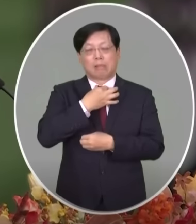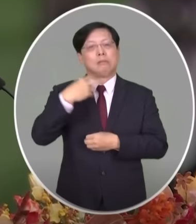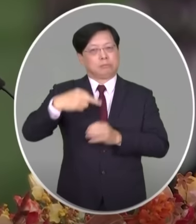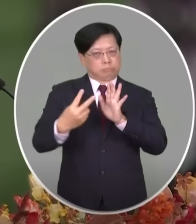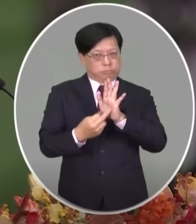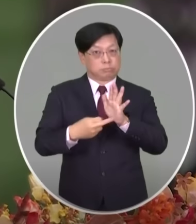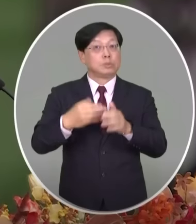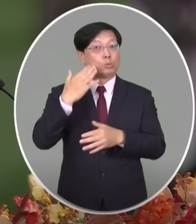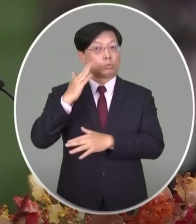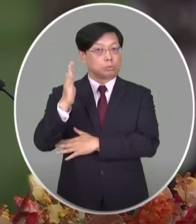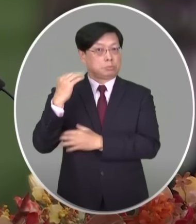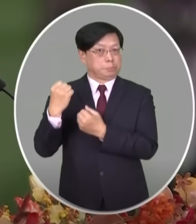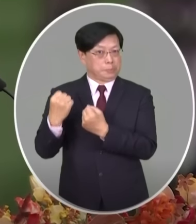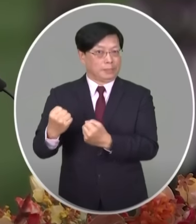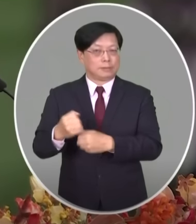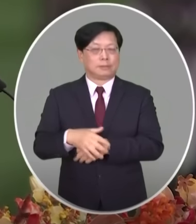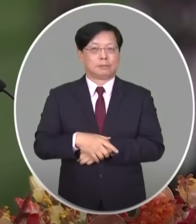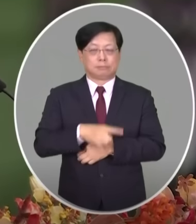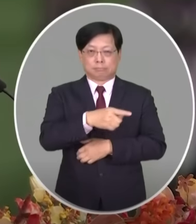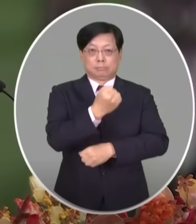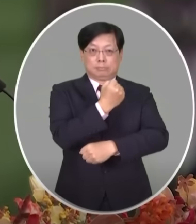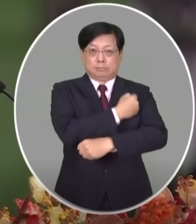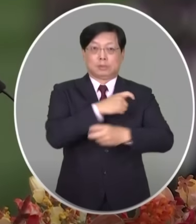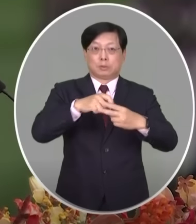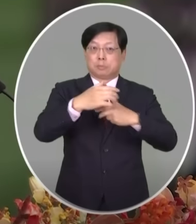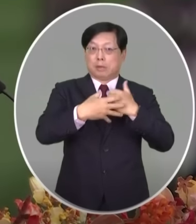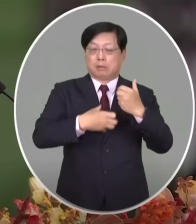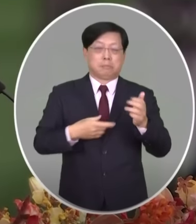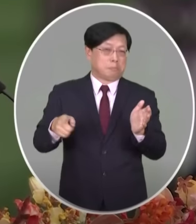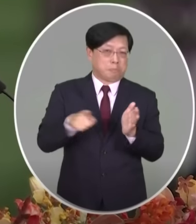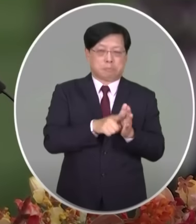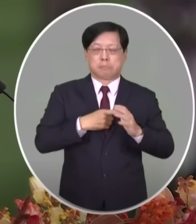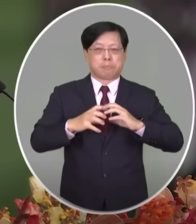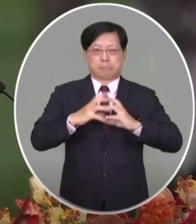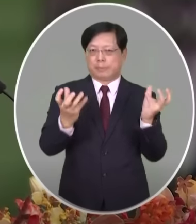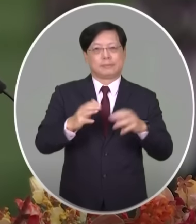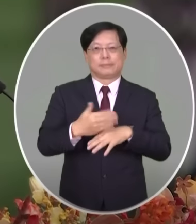只要政府在，劳保绝对不会倒。